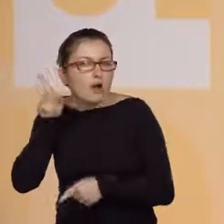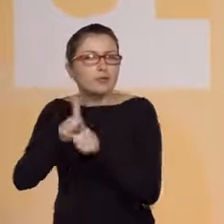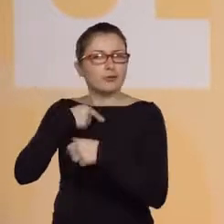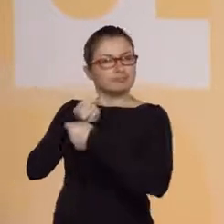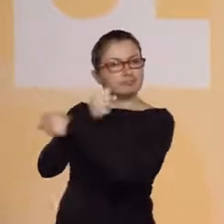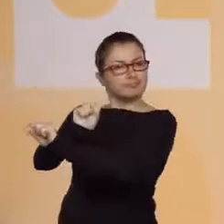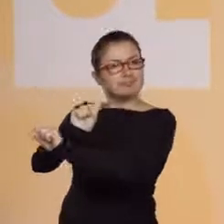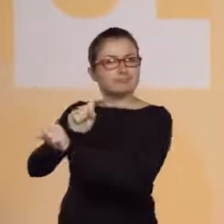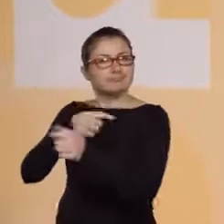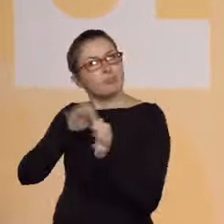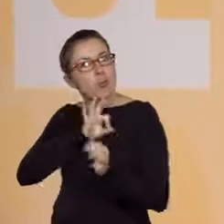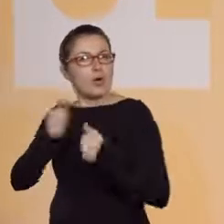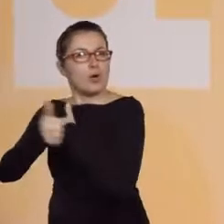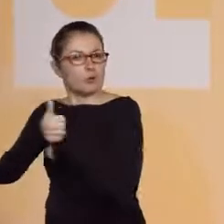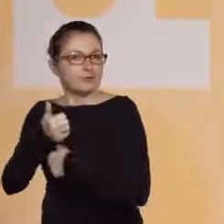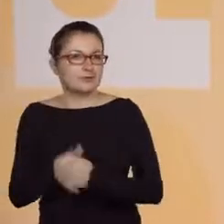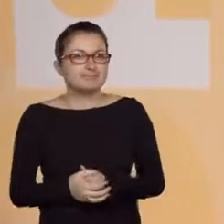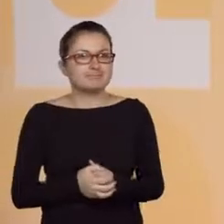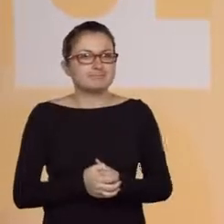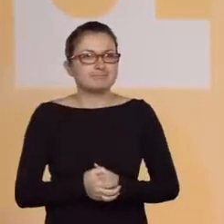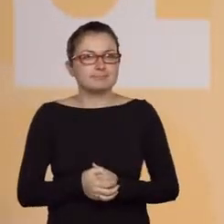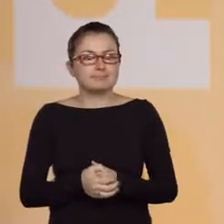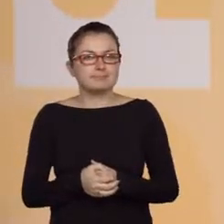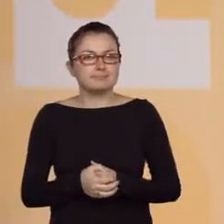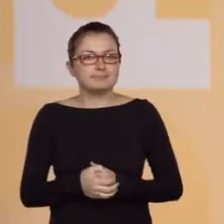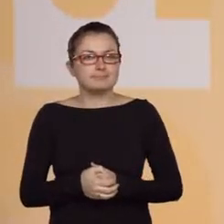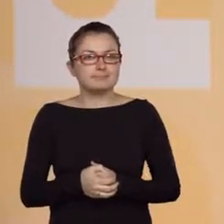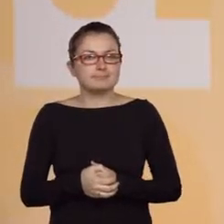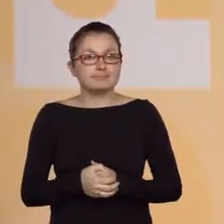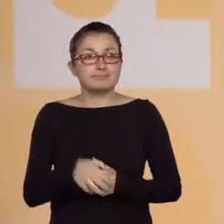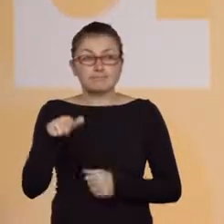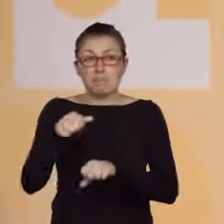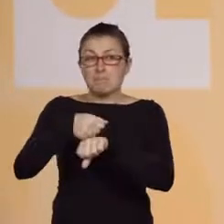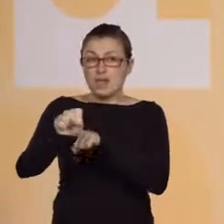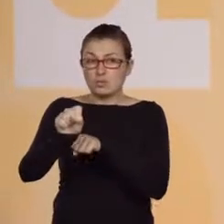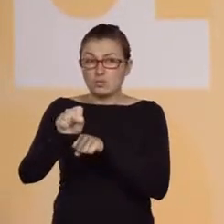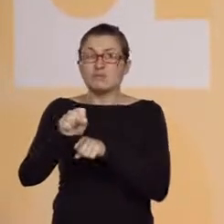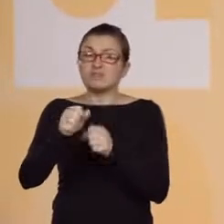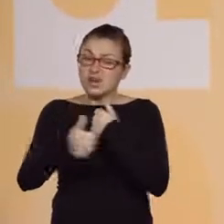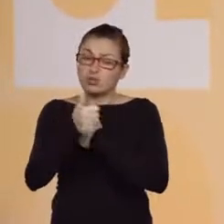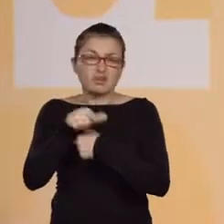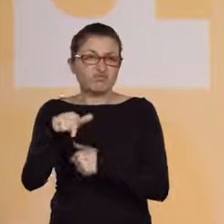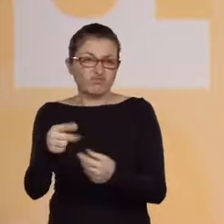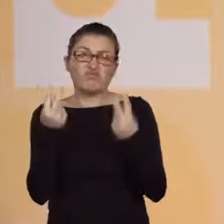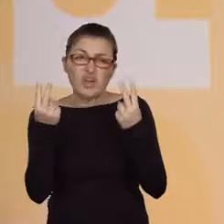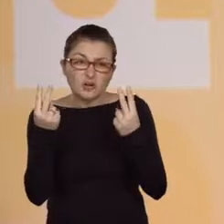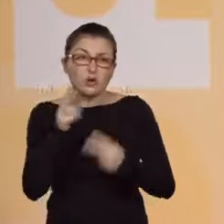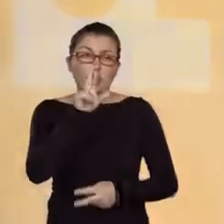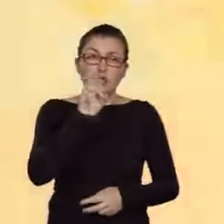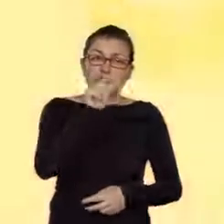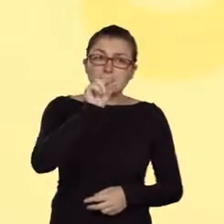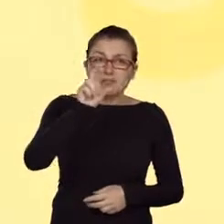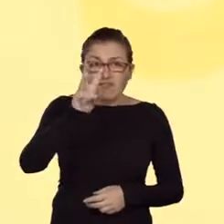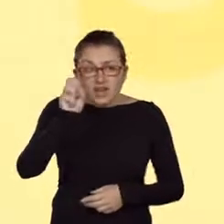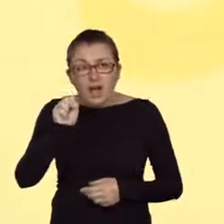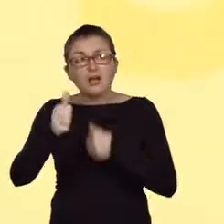perswazji. Argumentowanie pojawia się na maturze w pracach każdego rodzaju, zarówno w rozprawce, jak i w interpretacji czy interpretacji porównawczej.